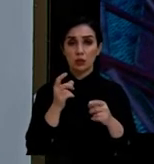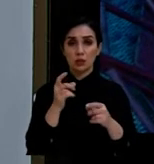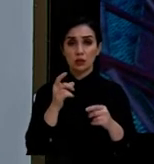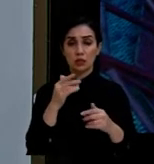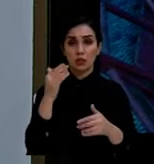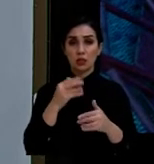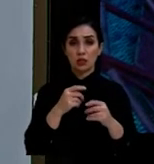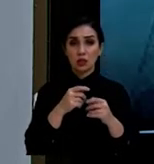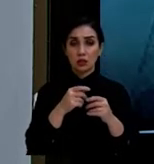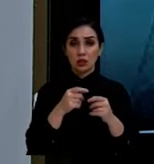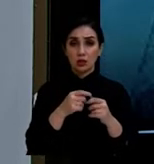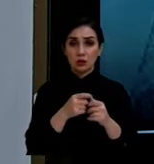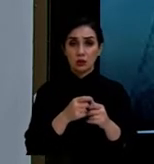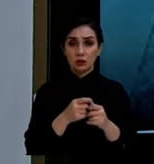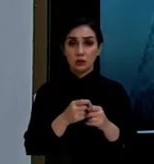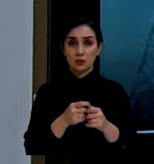графитовые стержни.